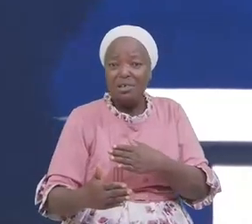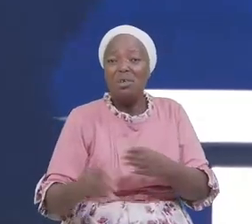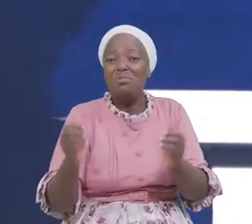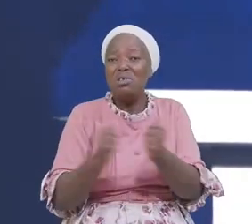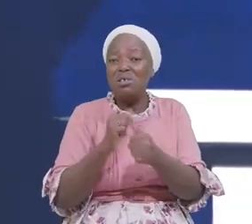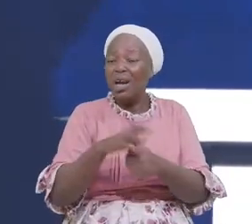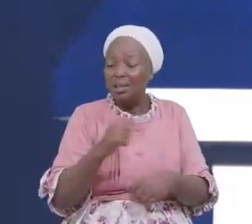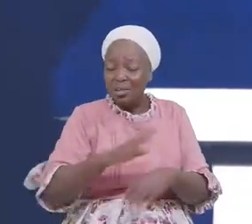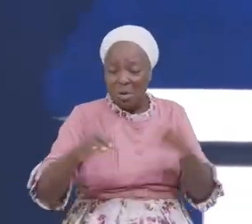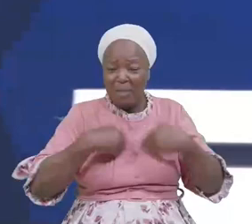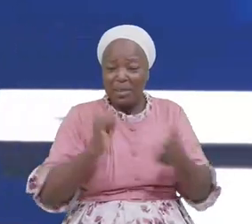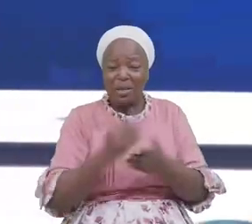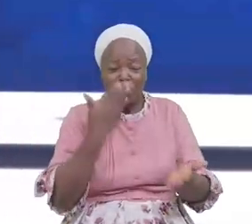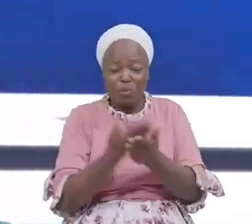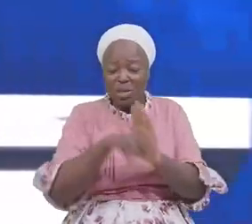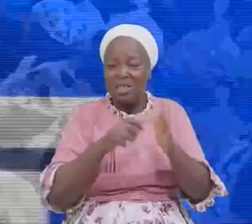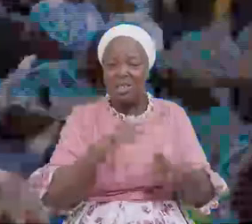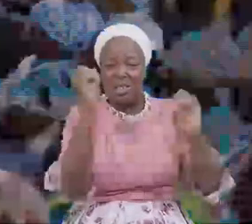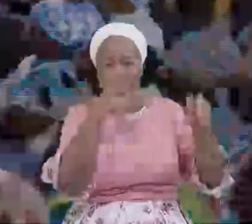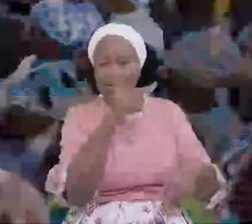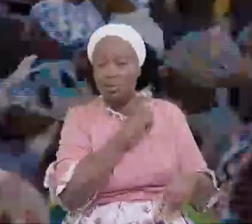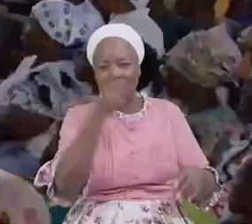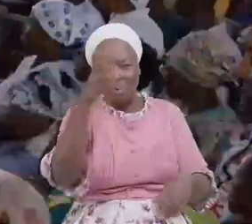Ils sont totalement ignorants de la bonté, de la grâce du Seigneur.